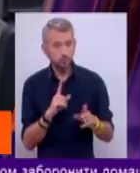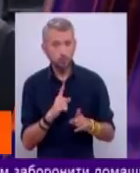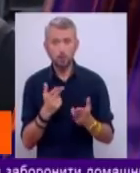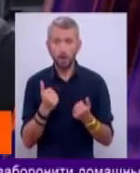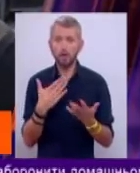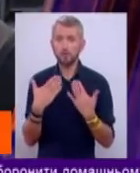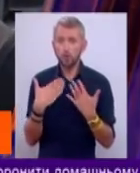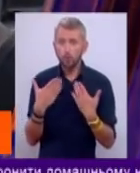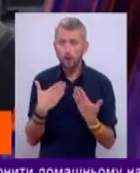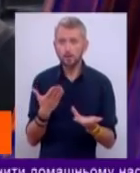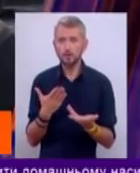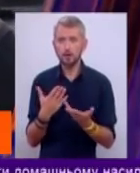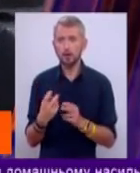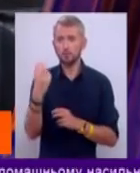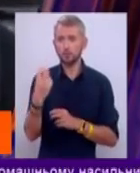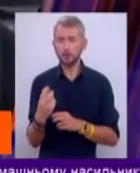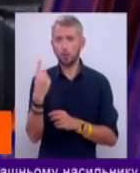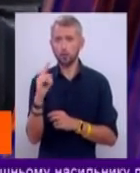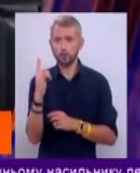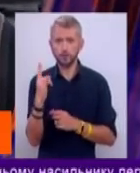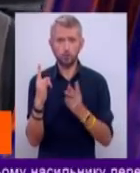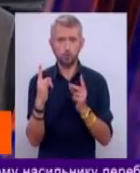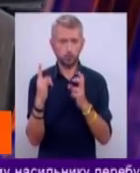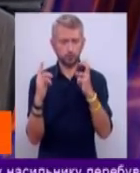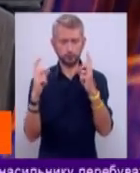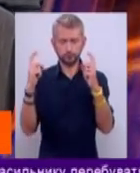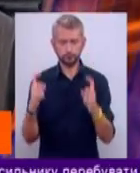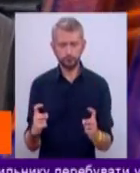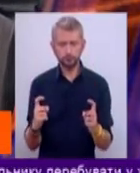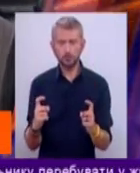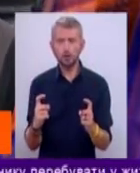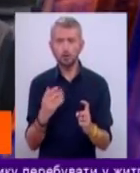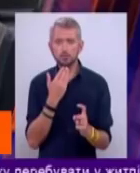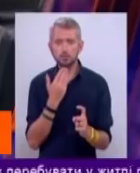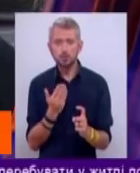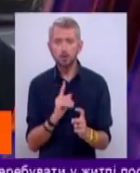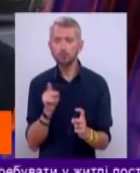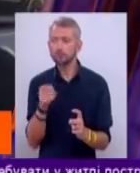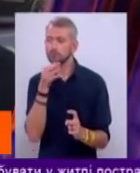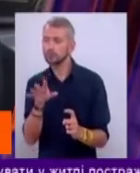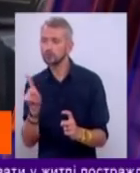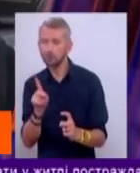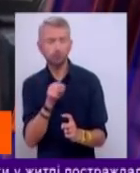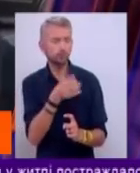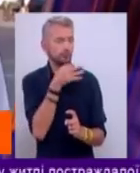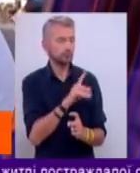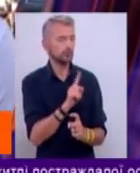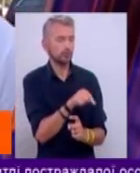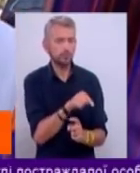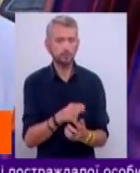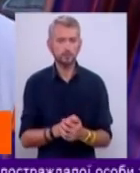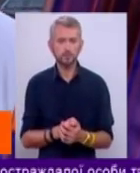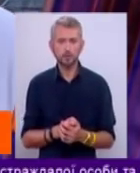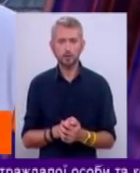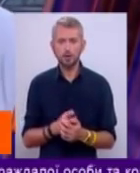спілкуватися, посадити, наприклад, одну дитину і другу дитину посадити і запитати, що тебе не влаштовує, що тебе не влаштовує. А я не думаю,